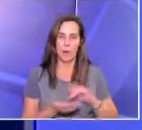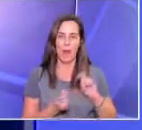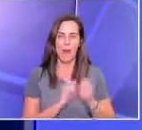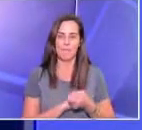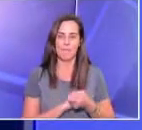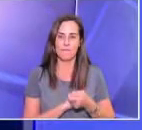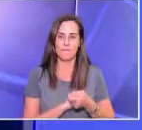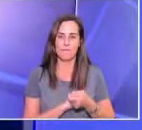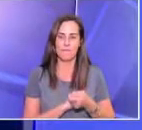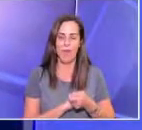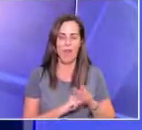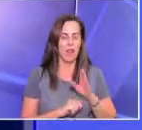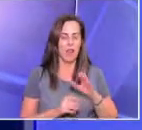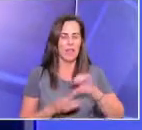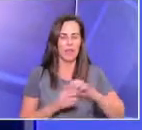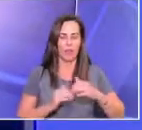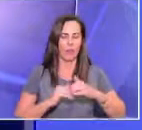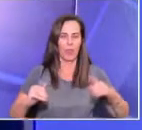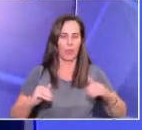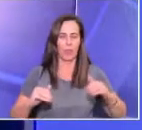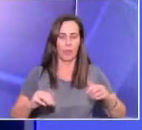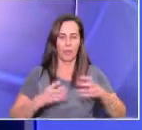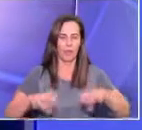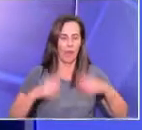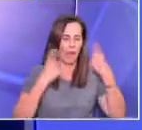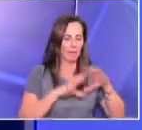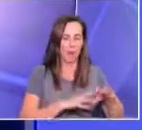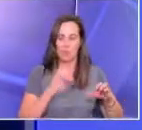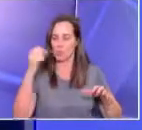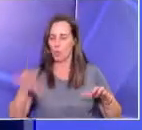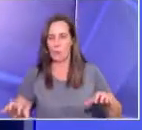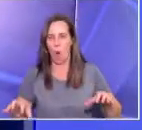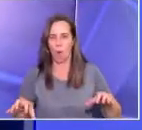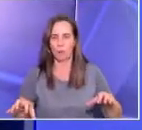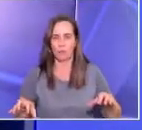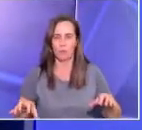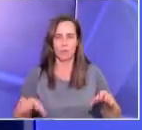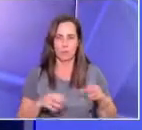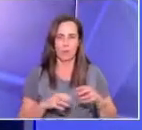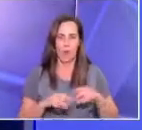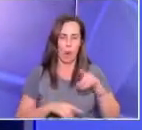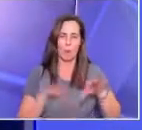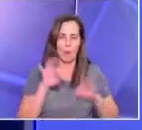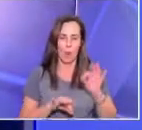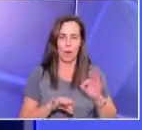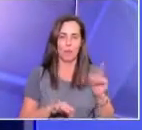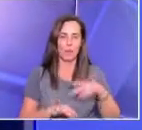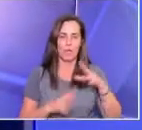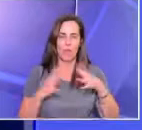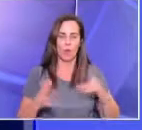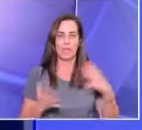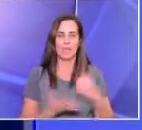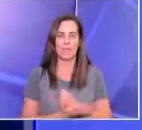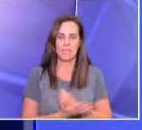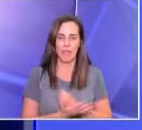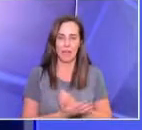לאותו מוקד שסע, ואנחנו היינו להאמין שור כולנו, חרדים פה, ציונים פה, הולכים לבחירות, מי יותר גדול הוא